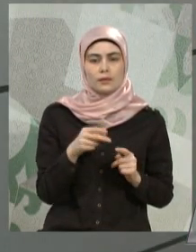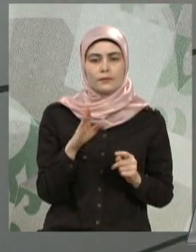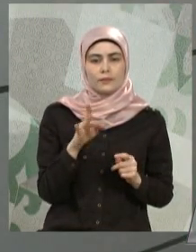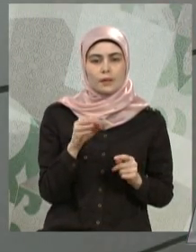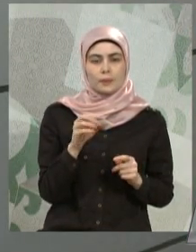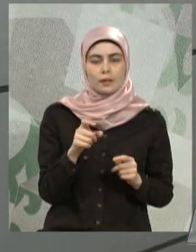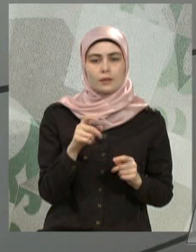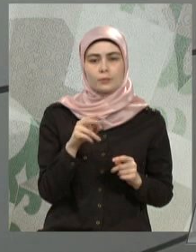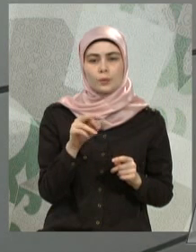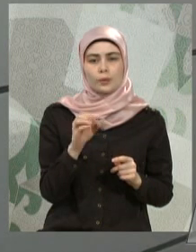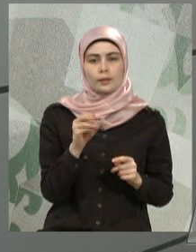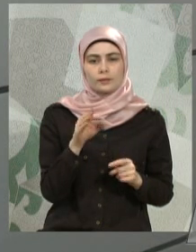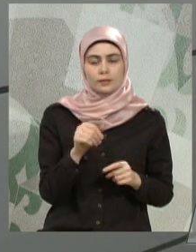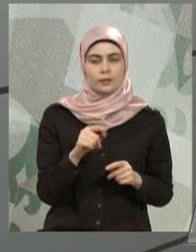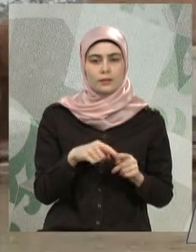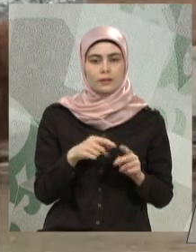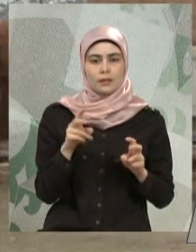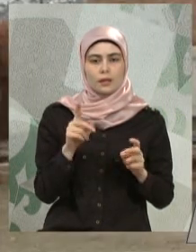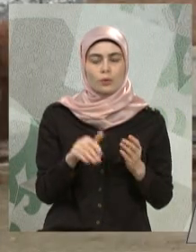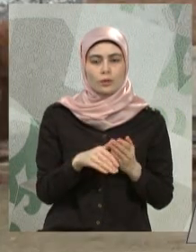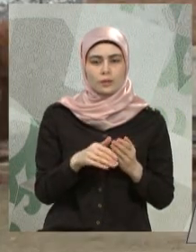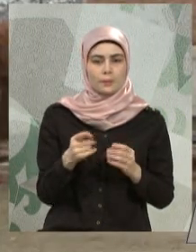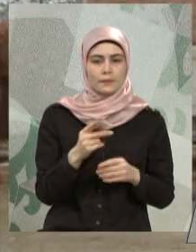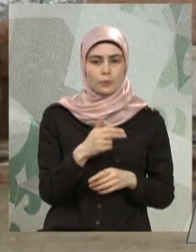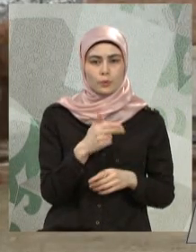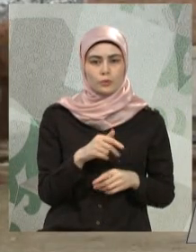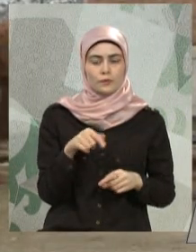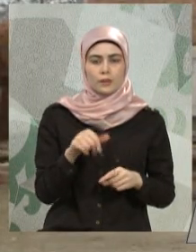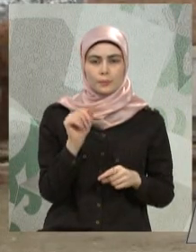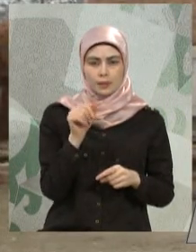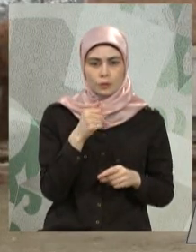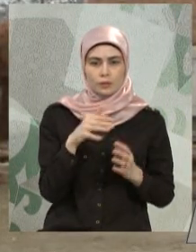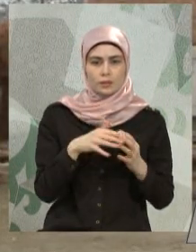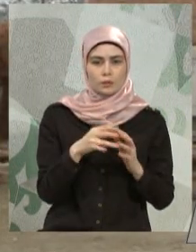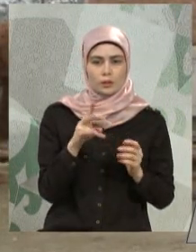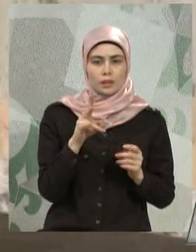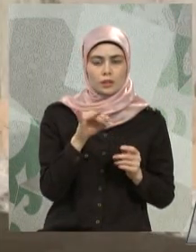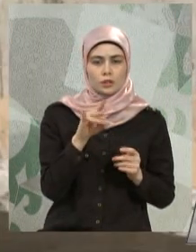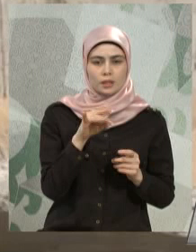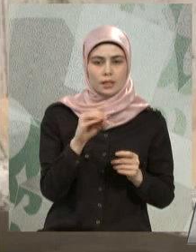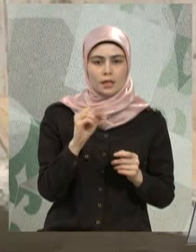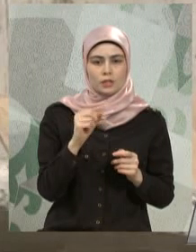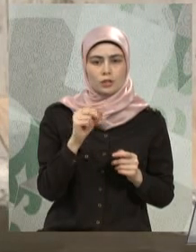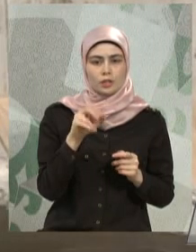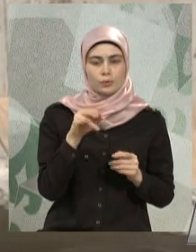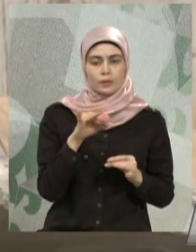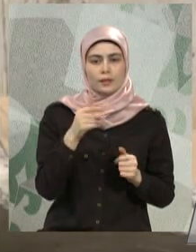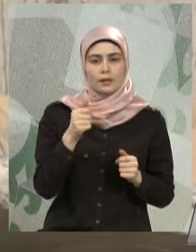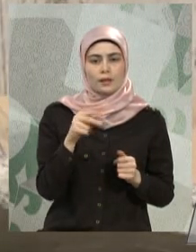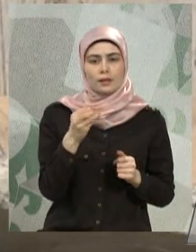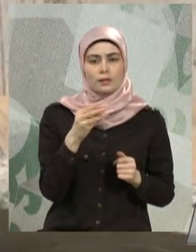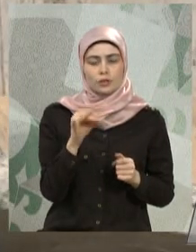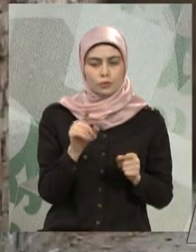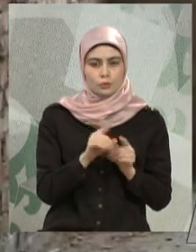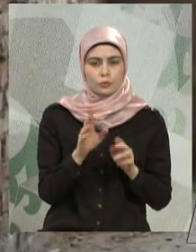оказания первичной медико-санитарной помощи в этом году ФАПы будут построены в сельском поселении Нижние Чулки и Галашки. Строительство в